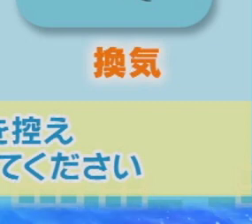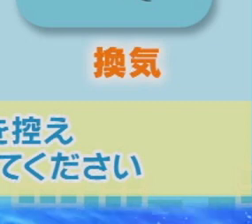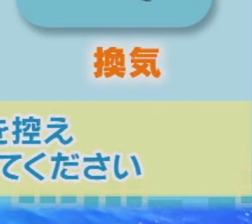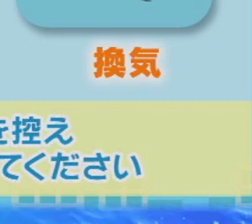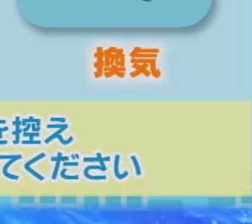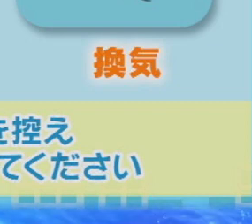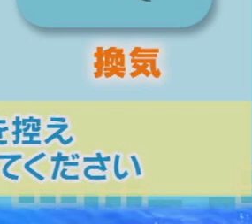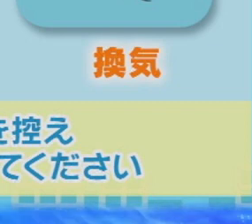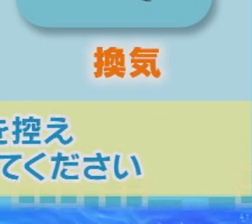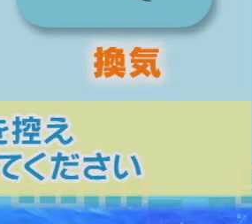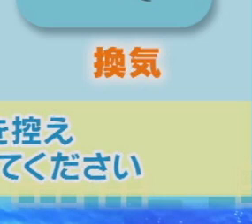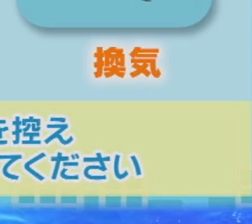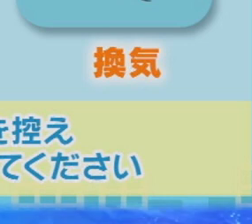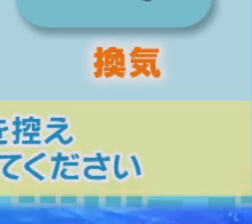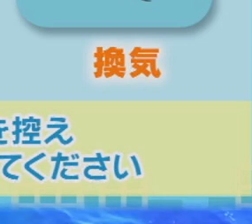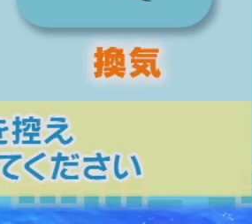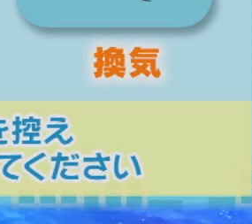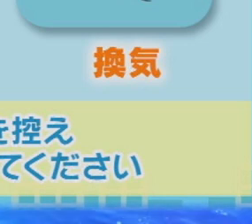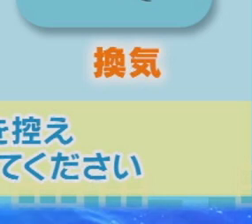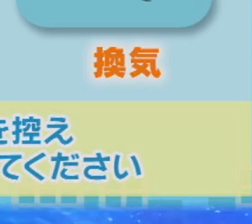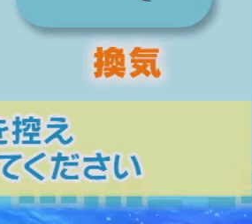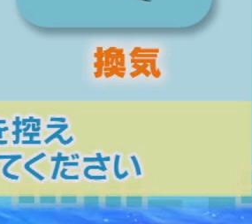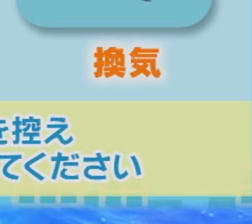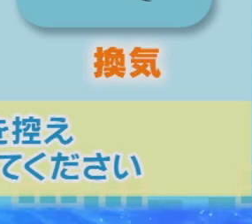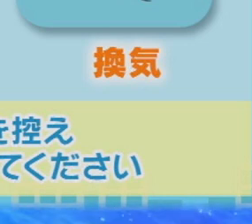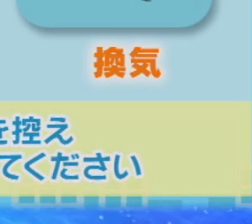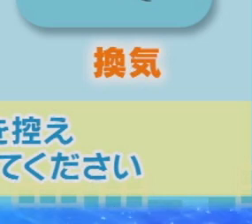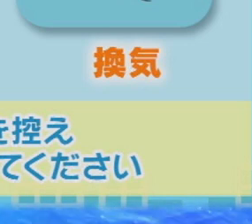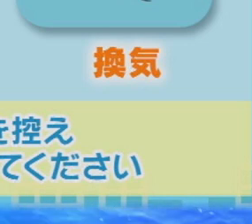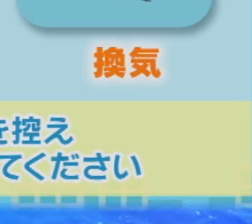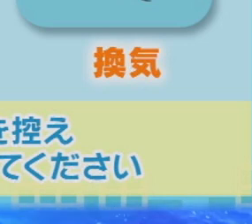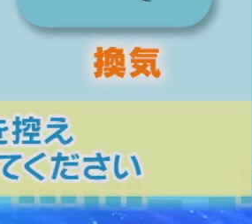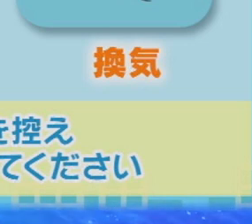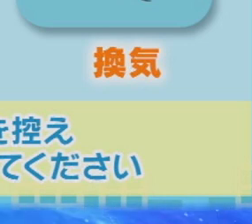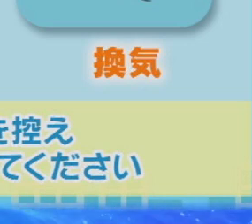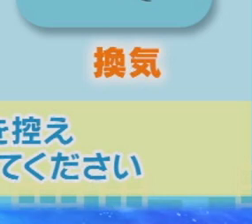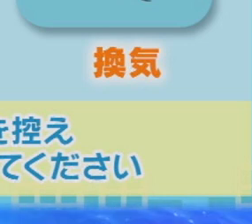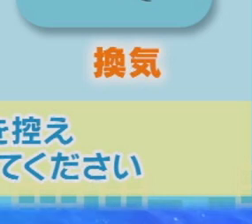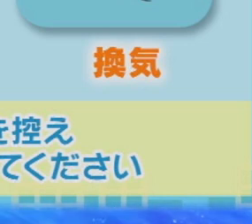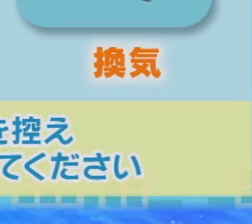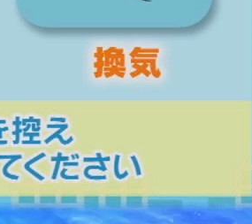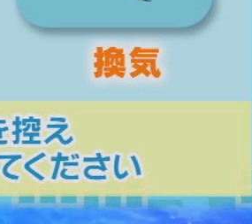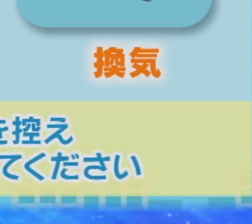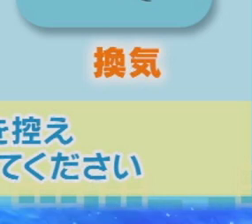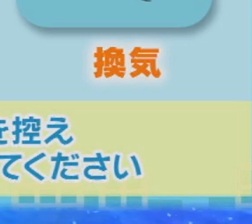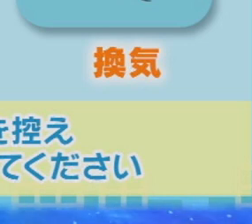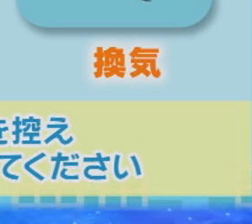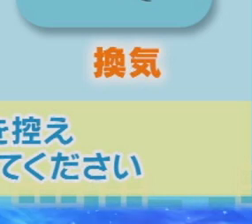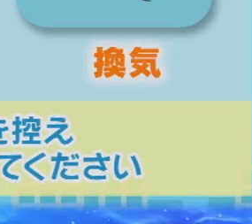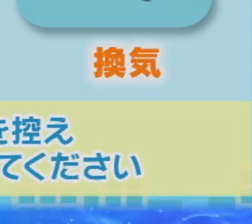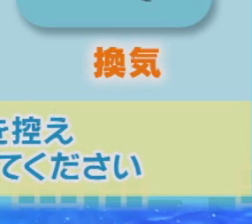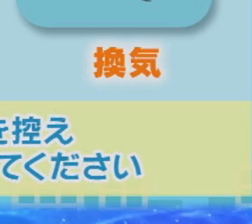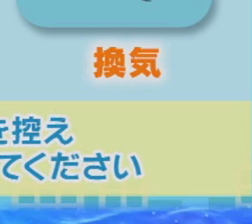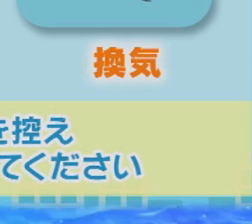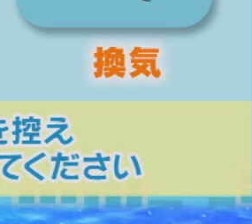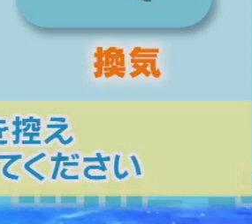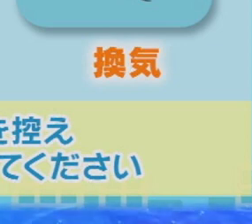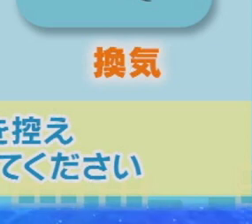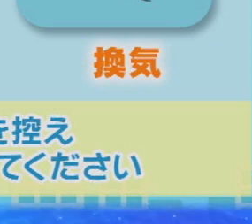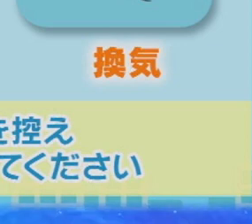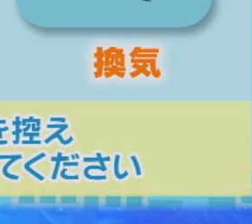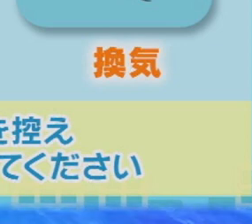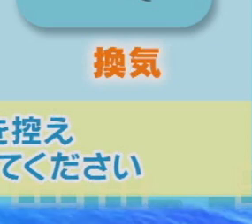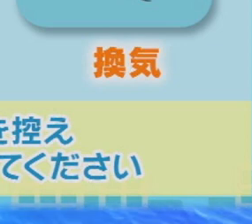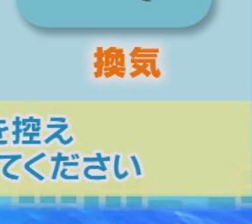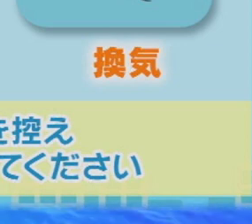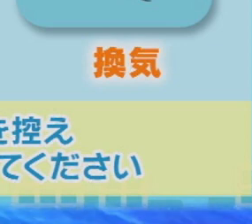間では換気を行うなど改めて感染対策を徹底してください。 発熱や風邪症状がある場合